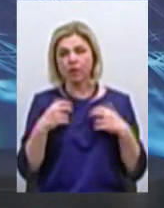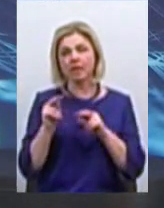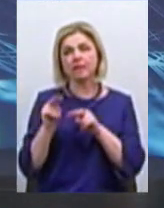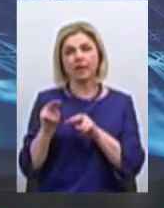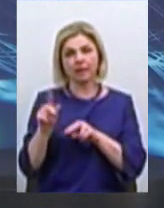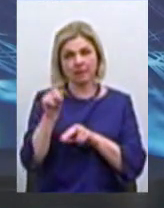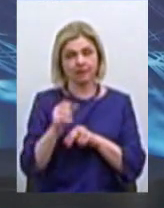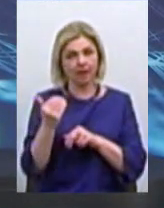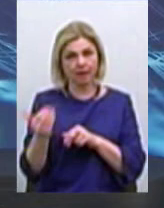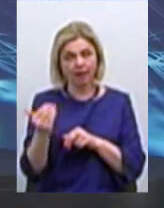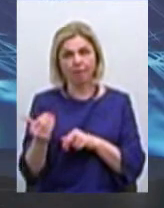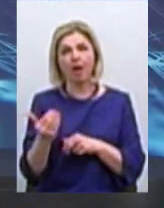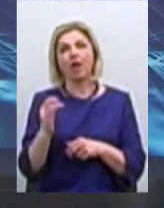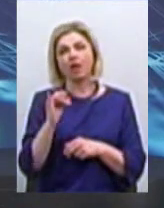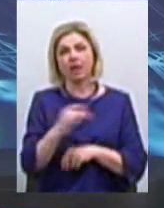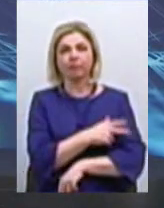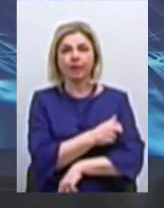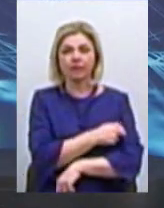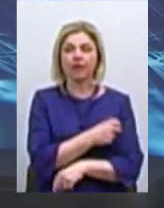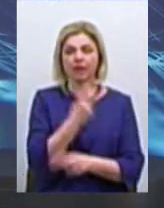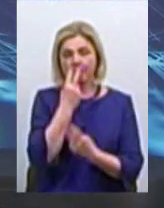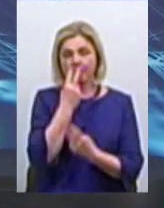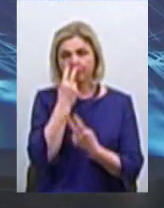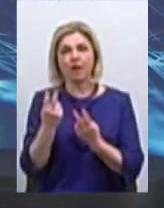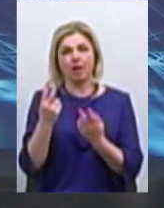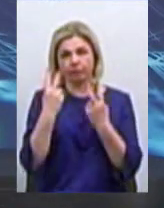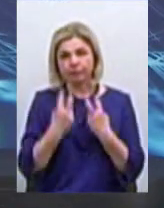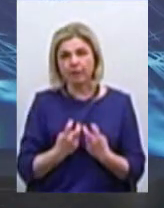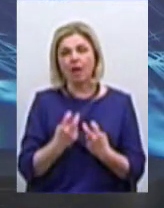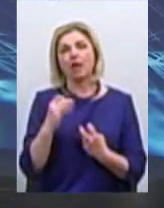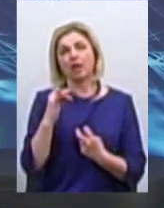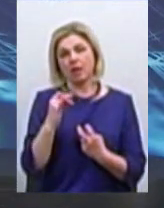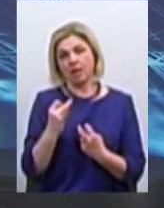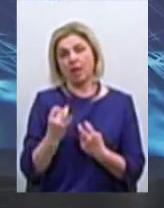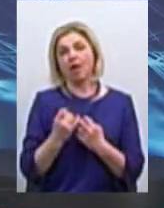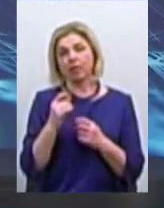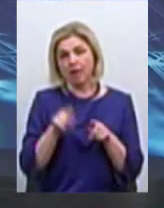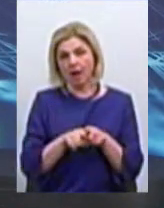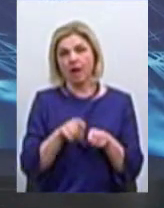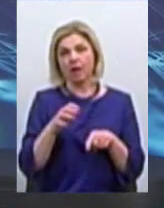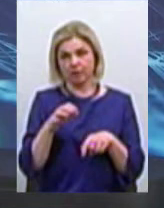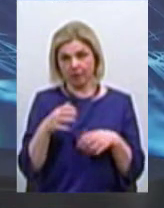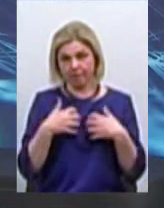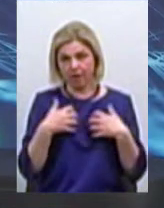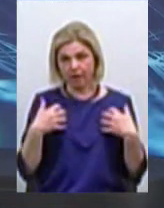за клінічними проявами ми спостерігаємо ознаки хвороби, то така тварина